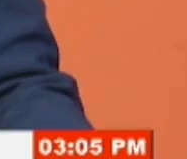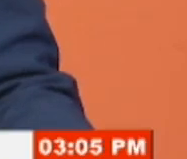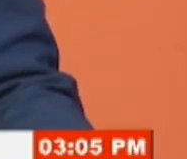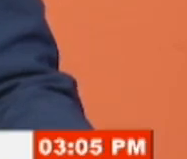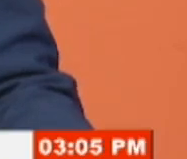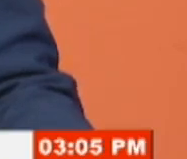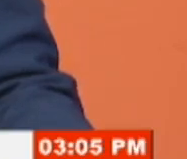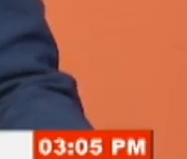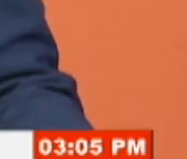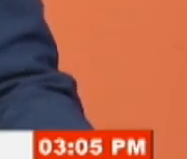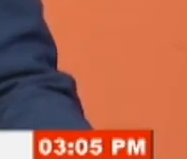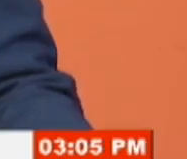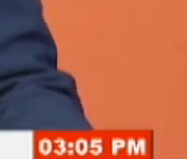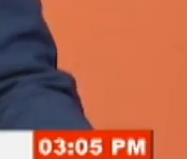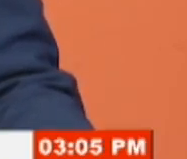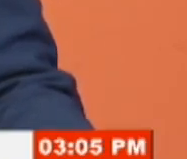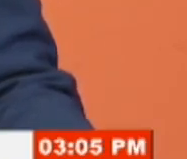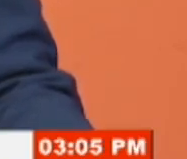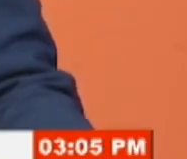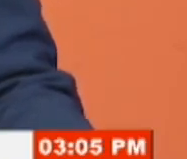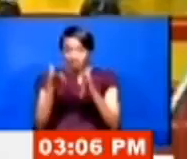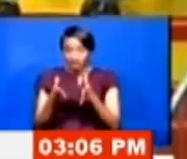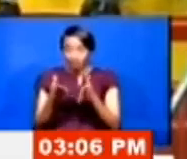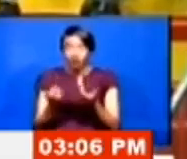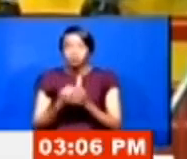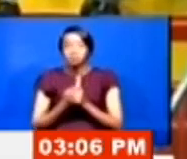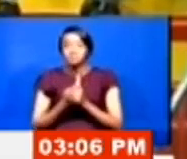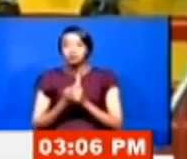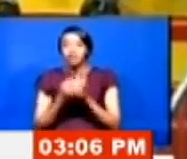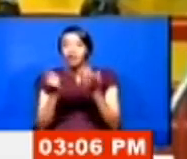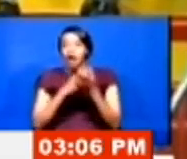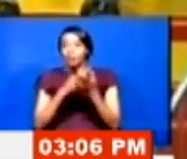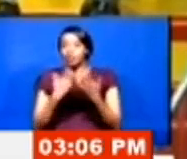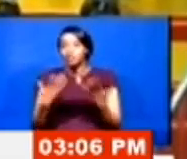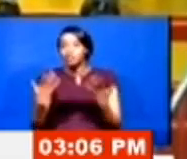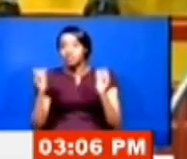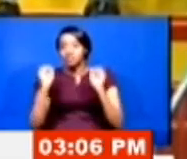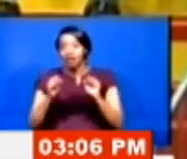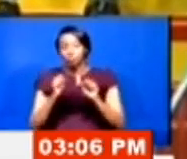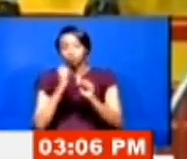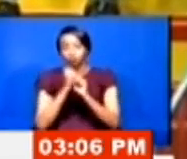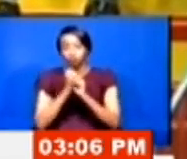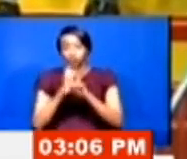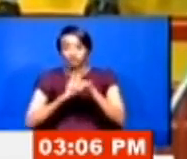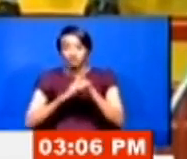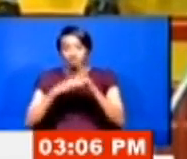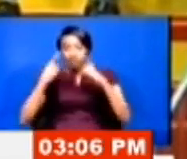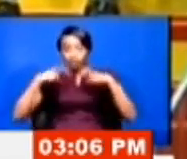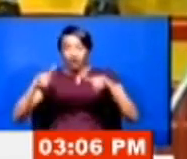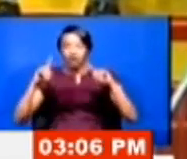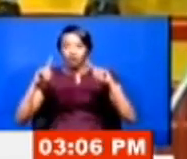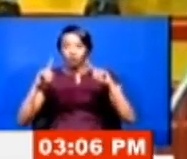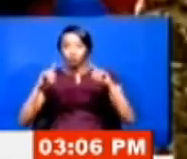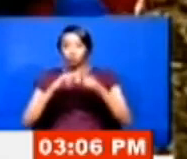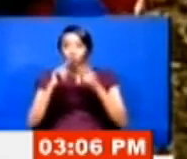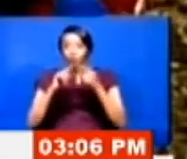afuna ebitundu nga 5-6 wetutukidde olwali obutonotono obugwamu naye bagenda okuverifyinga nga